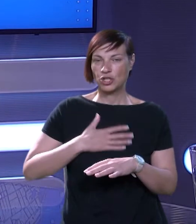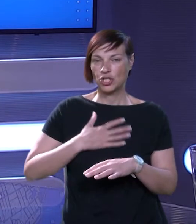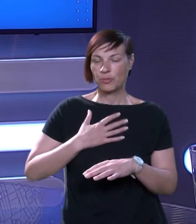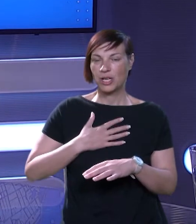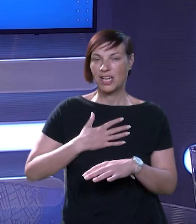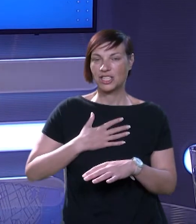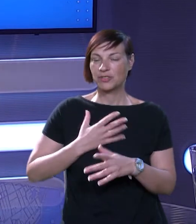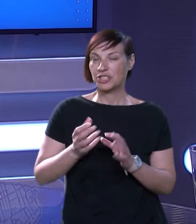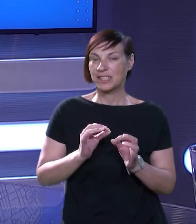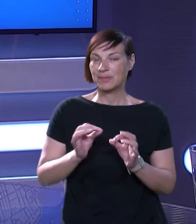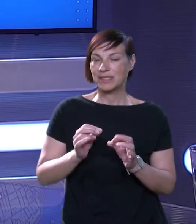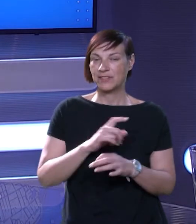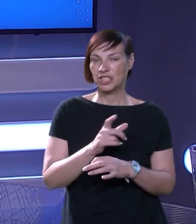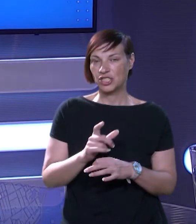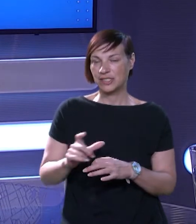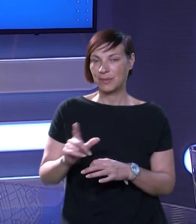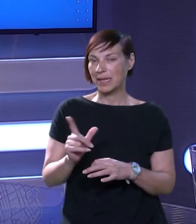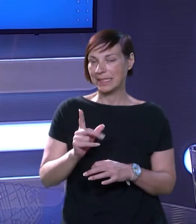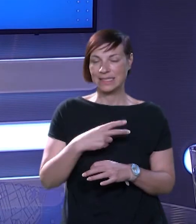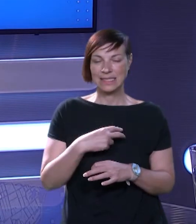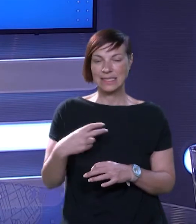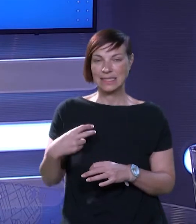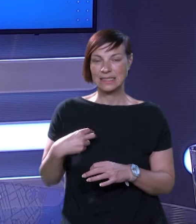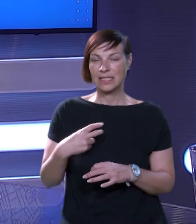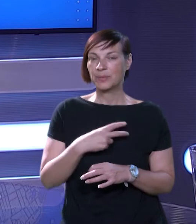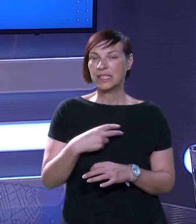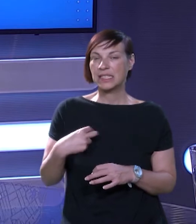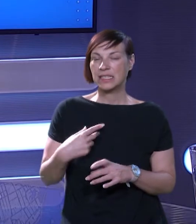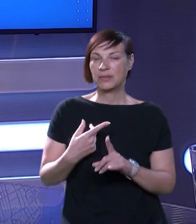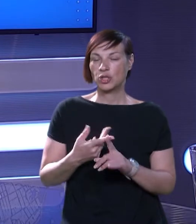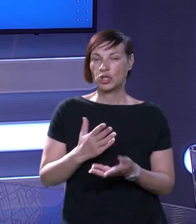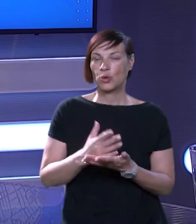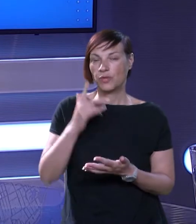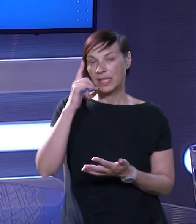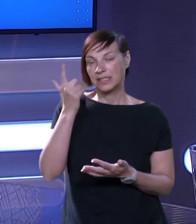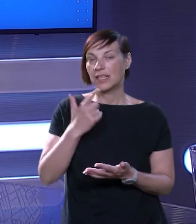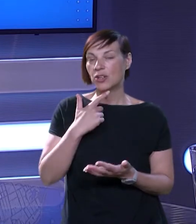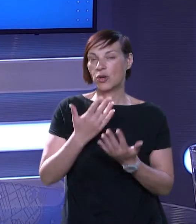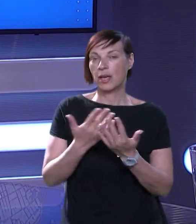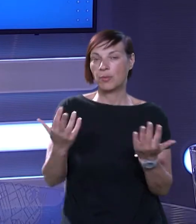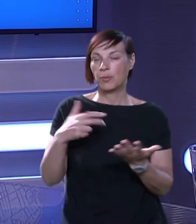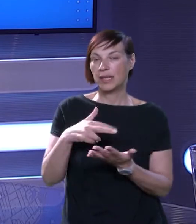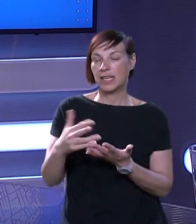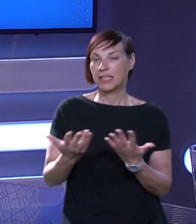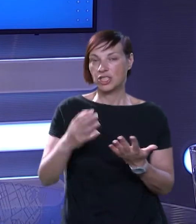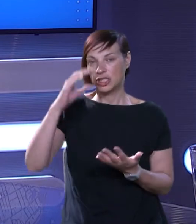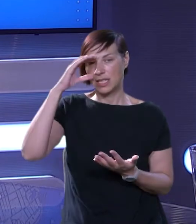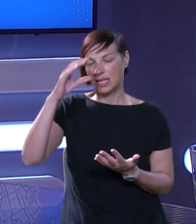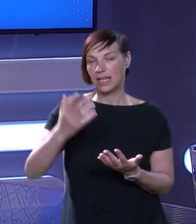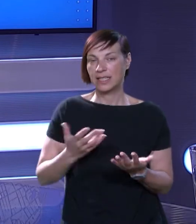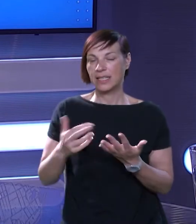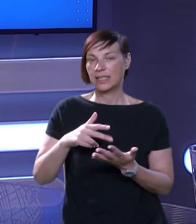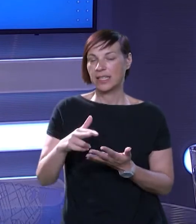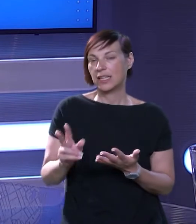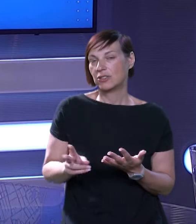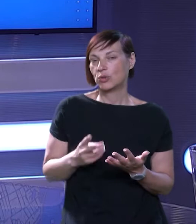ja obožavam, što je u stvari specifično za Mediteran, ali nije za Zagreb. U Zagrebu se točno uvijek zna koja publika ide, šta gleda,